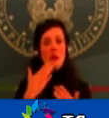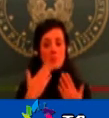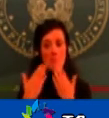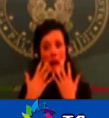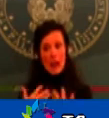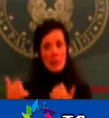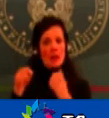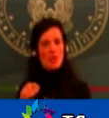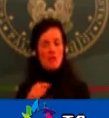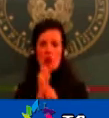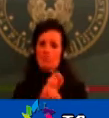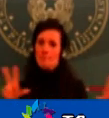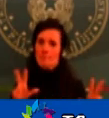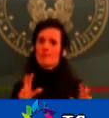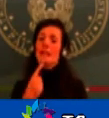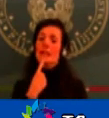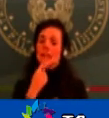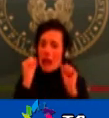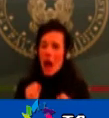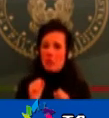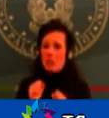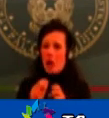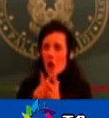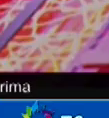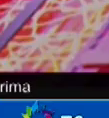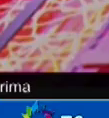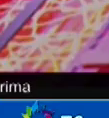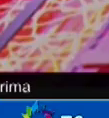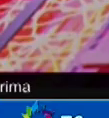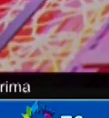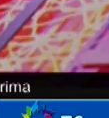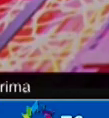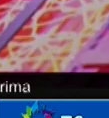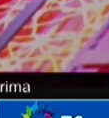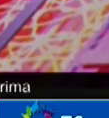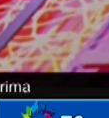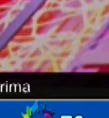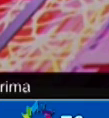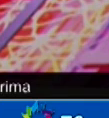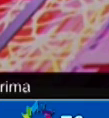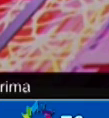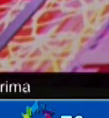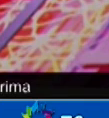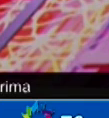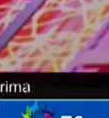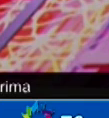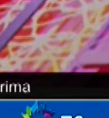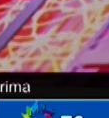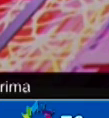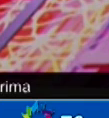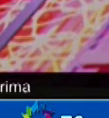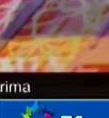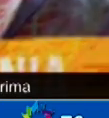fino a 5.000 abitanti per un raggio di 30 chilometri. È ufficiale, la Campania torna in zona gialla anche se soltanto